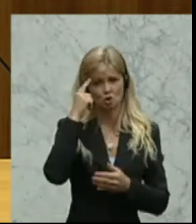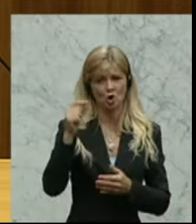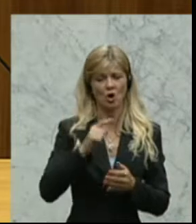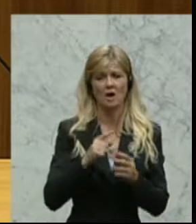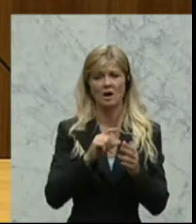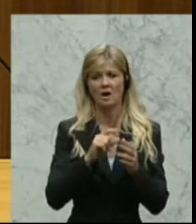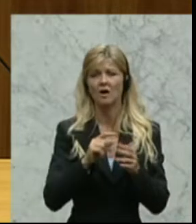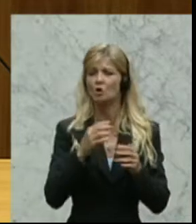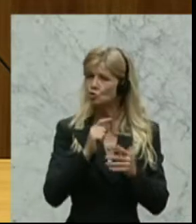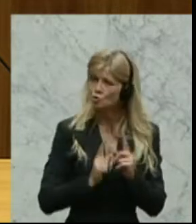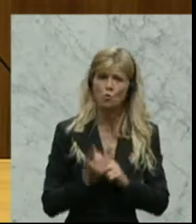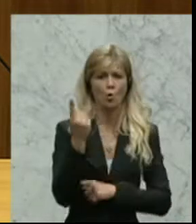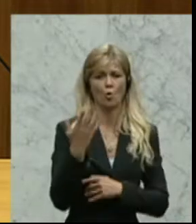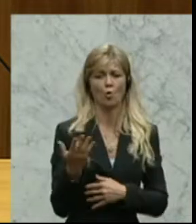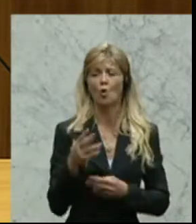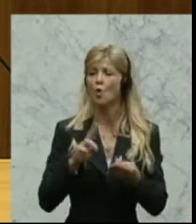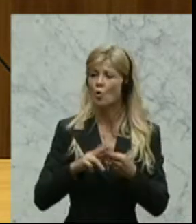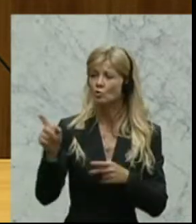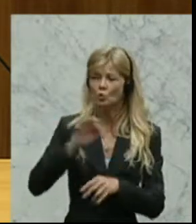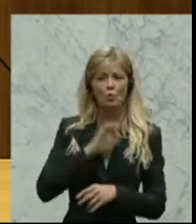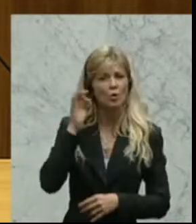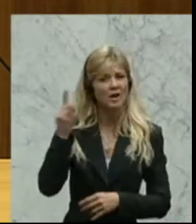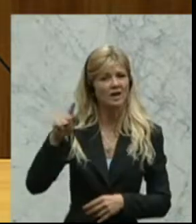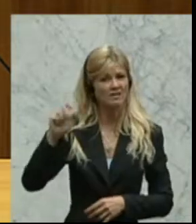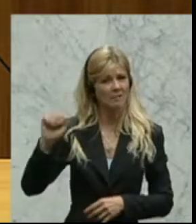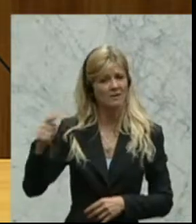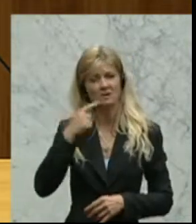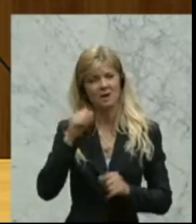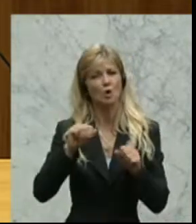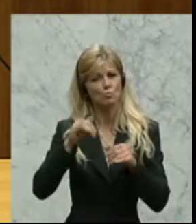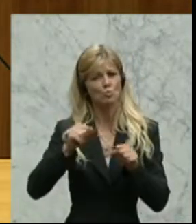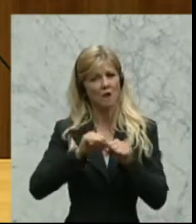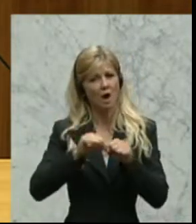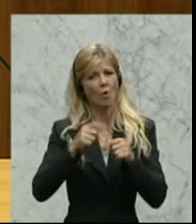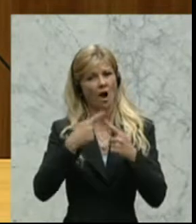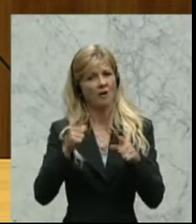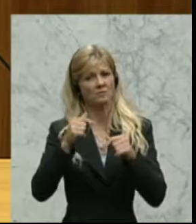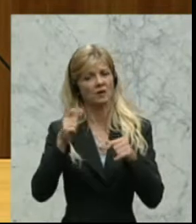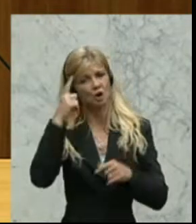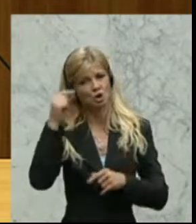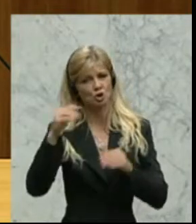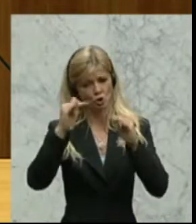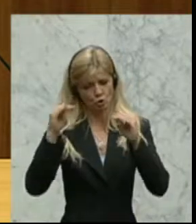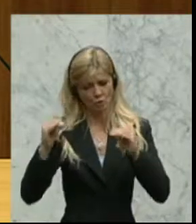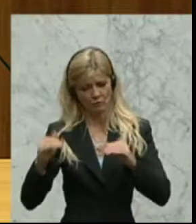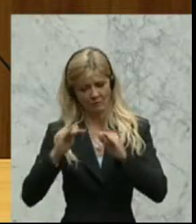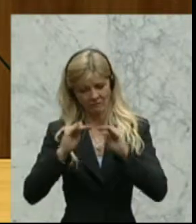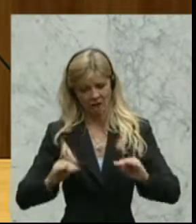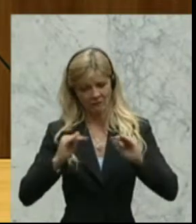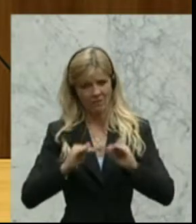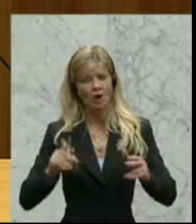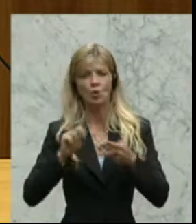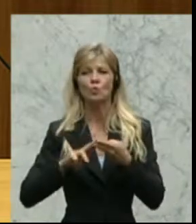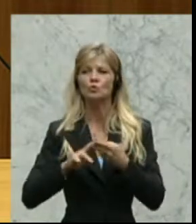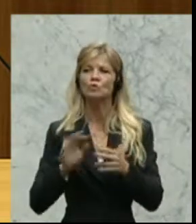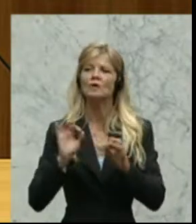auch die anderen Steuerstufen abgeflacht werden müssen, die Bemessungsgrundlage für den Höchststeuersatz angehoben werden muss und so weiter. Das